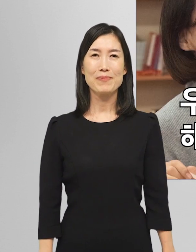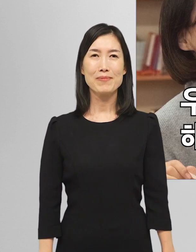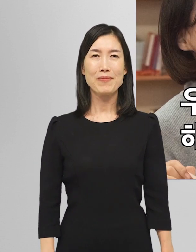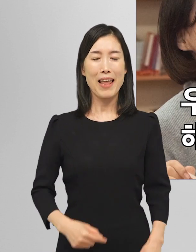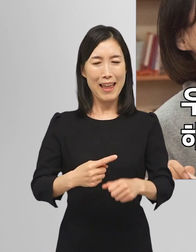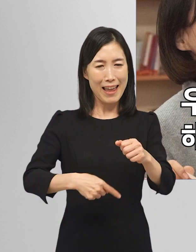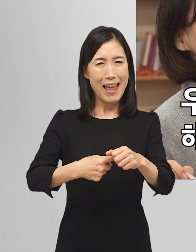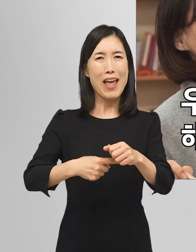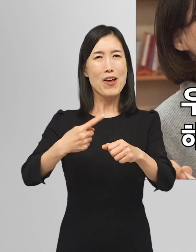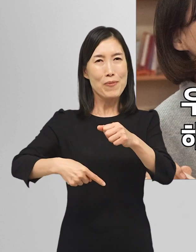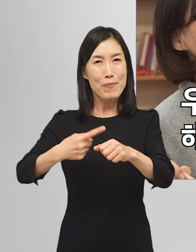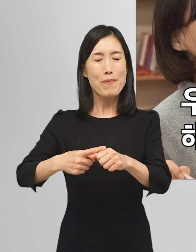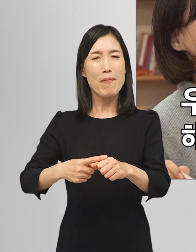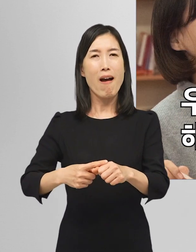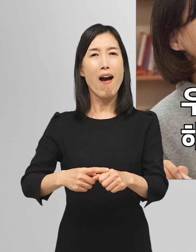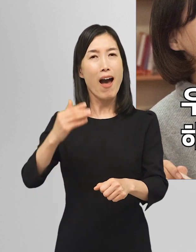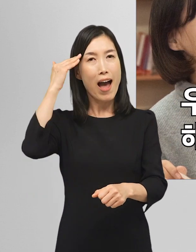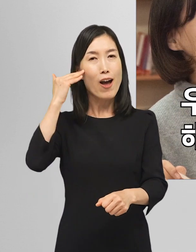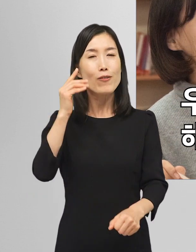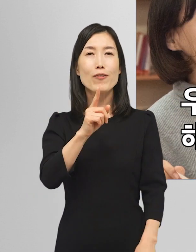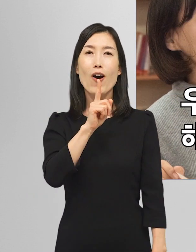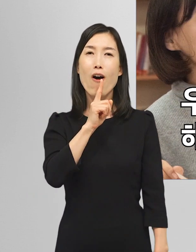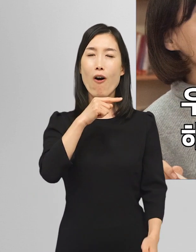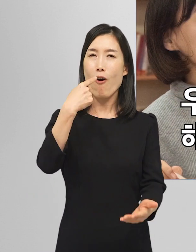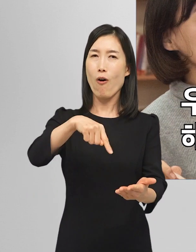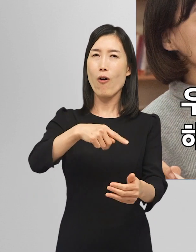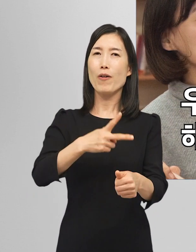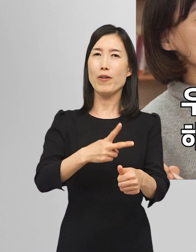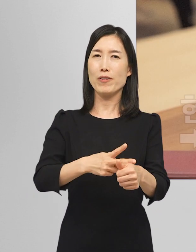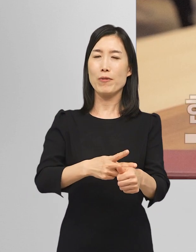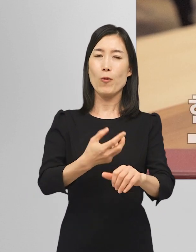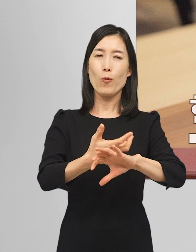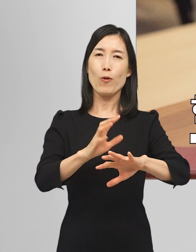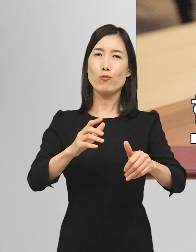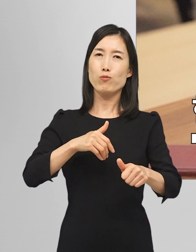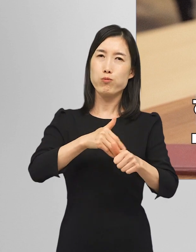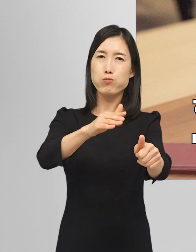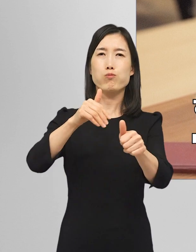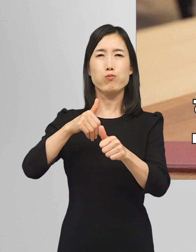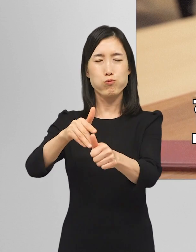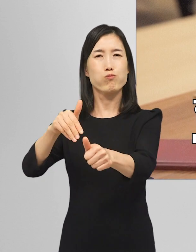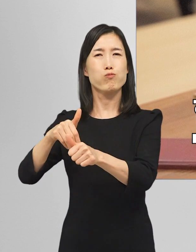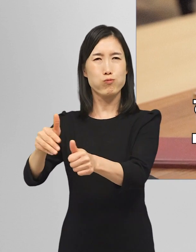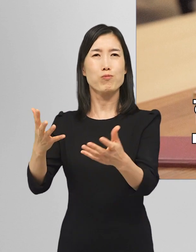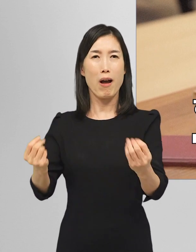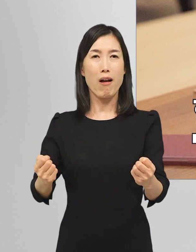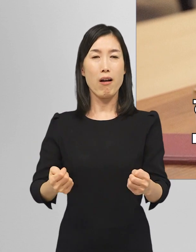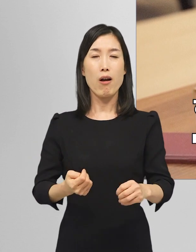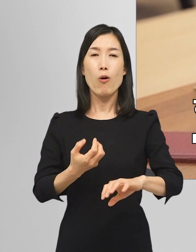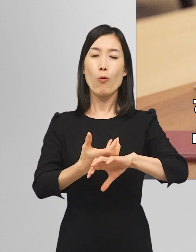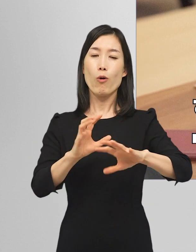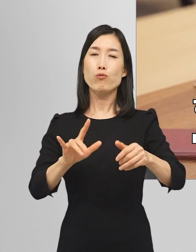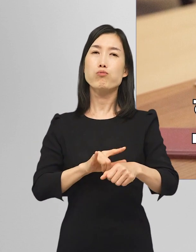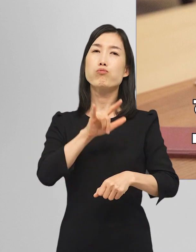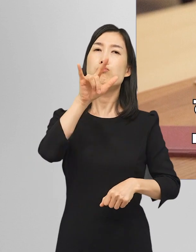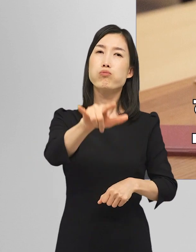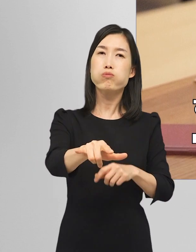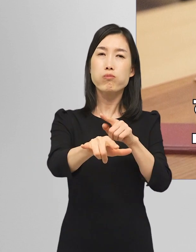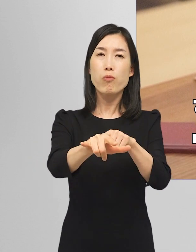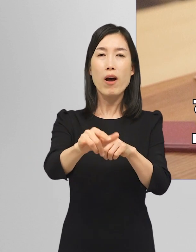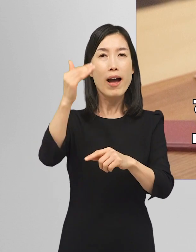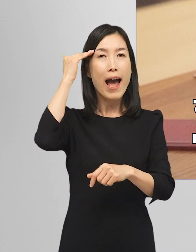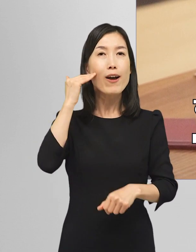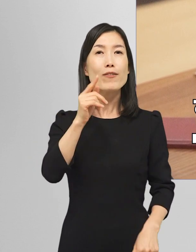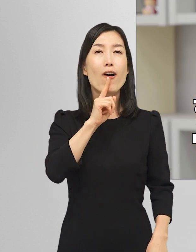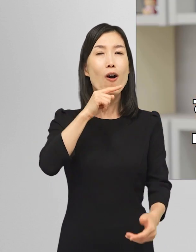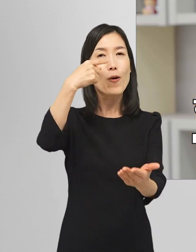매년 해외 한국어 교사로 많은 사람들을 파견하고 있는데요. 이 한국어 교육을 통해서 우리나라가 가지고 있는 고유한